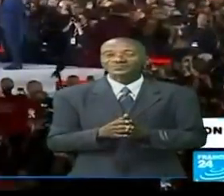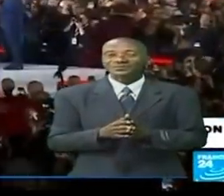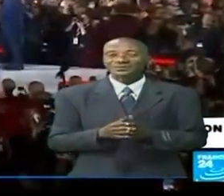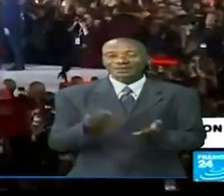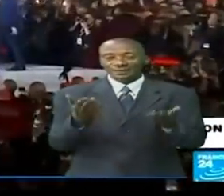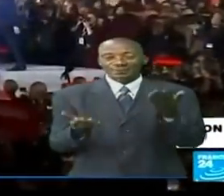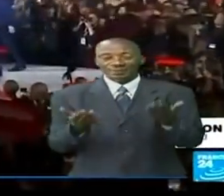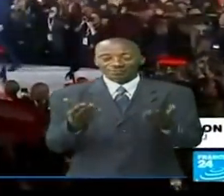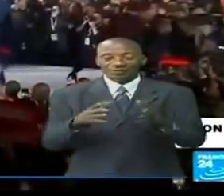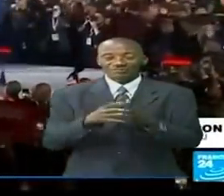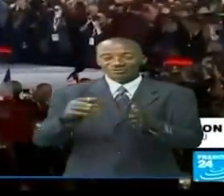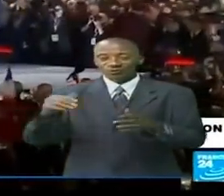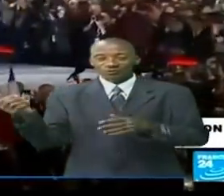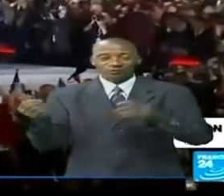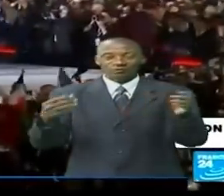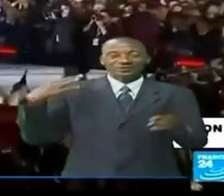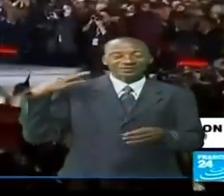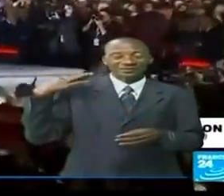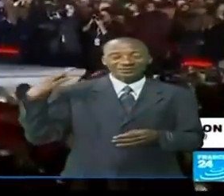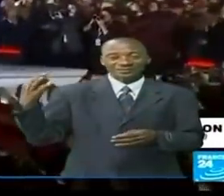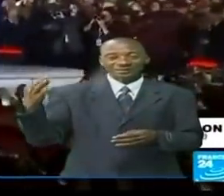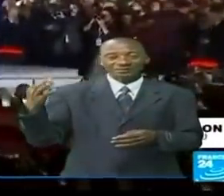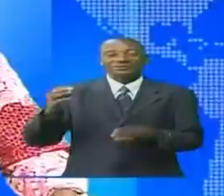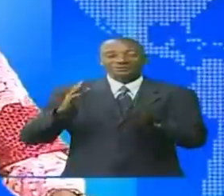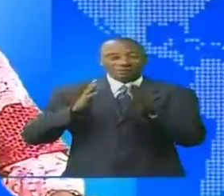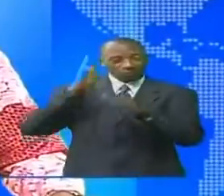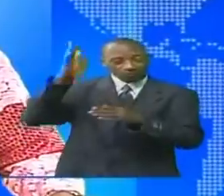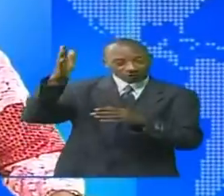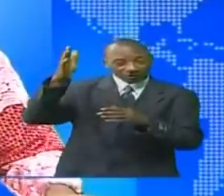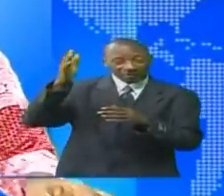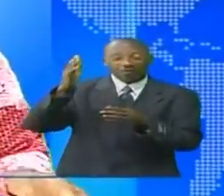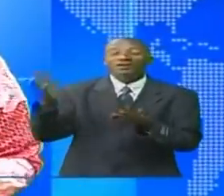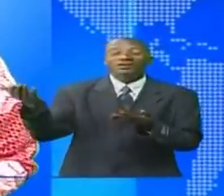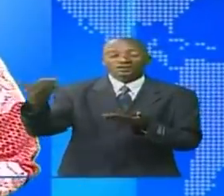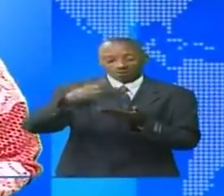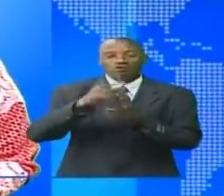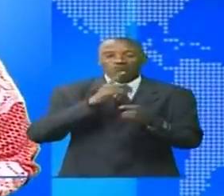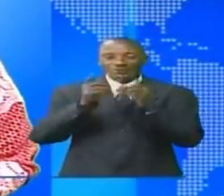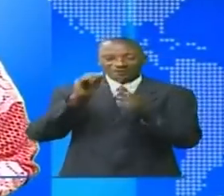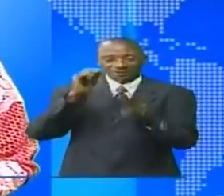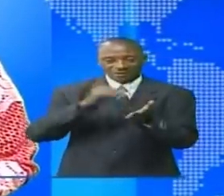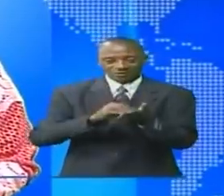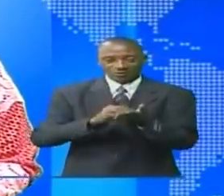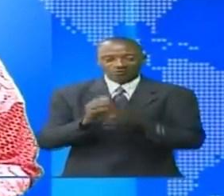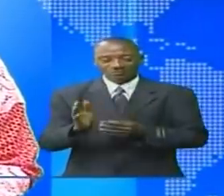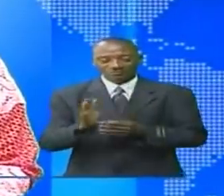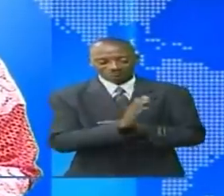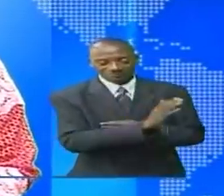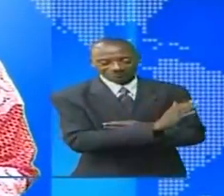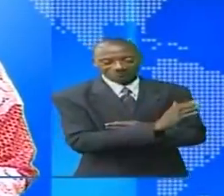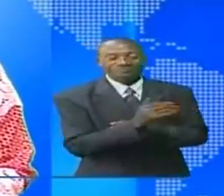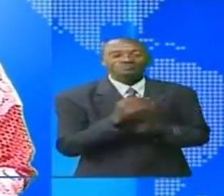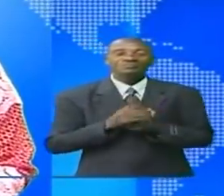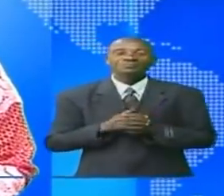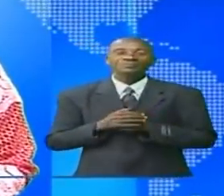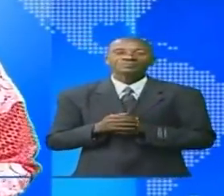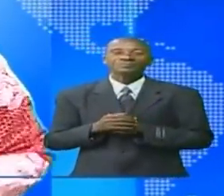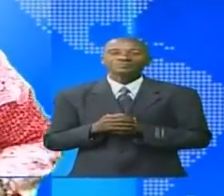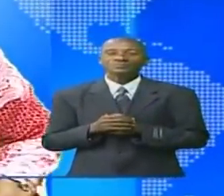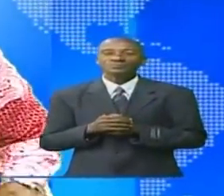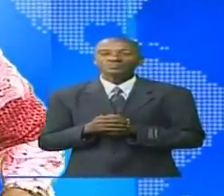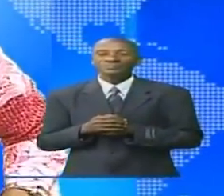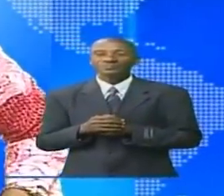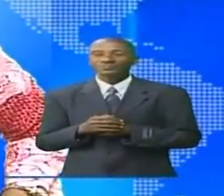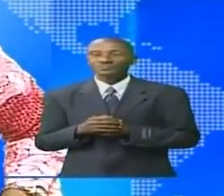de 28%. Nous y reviendrons avec force détail dans les prochaines éditions d'information. On va